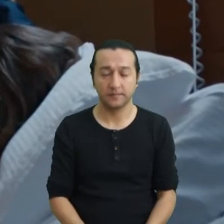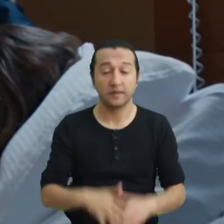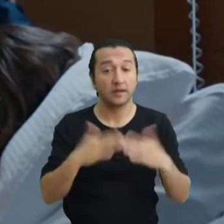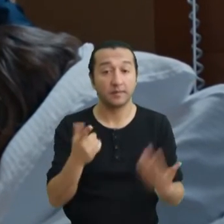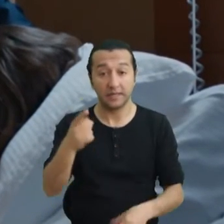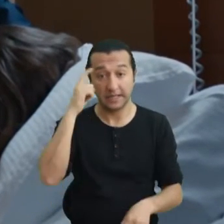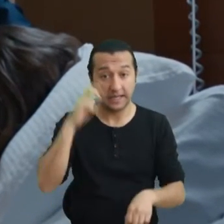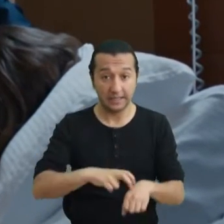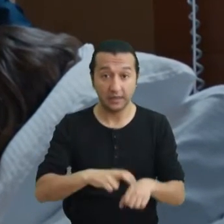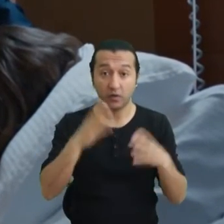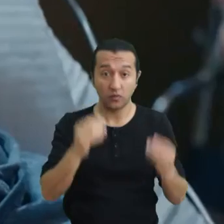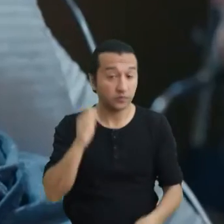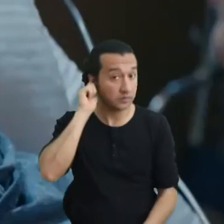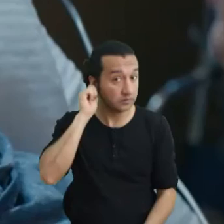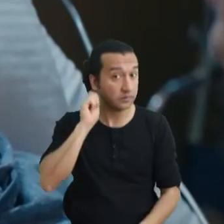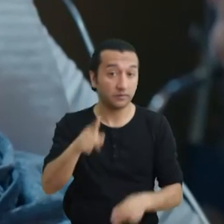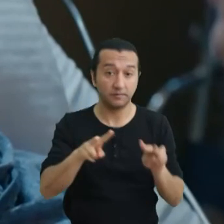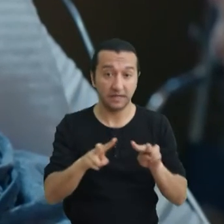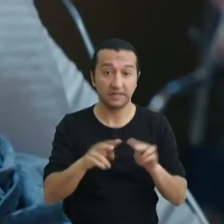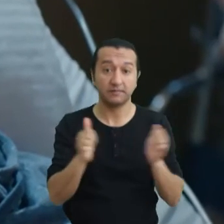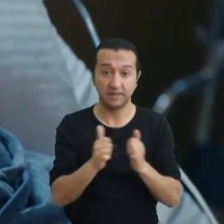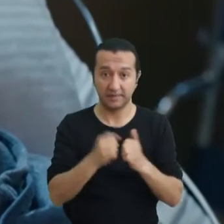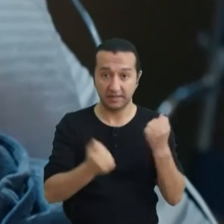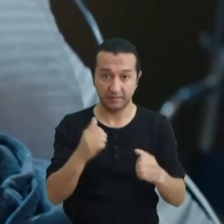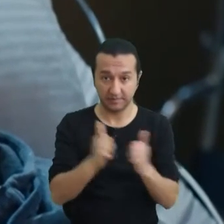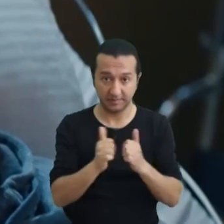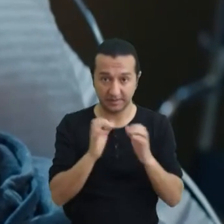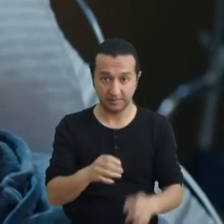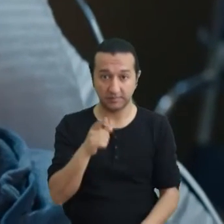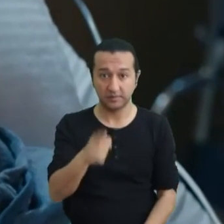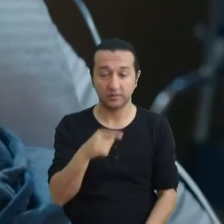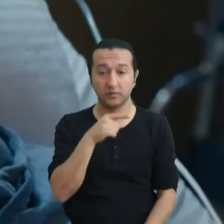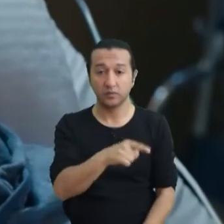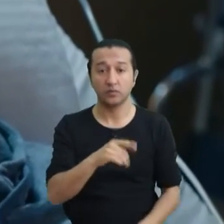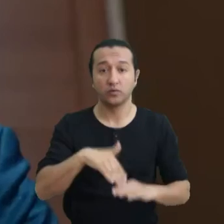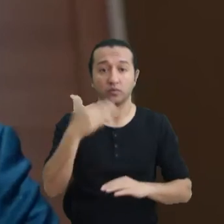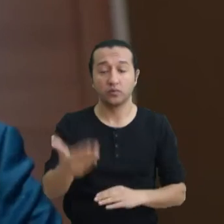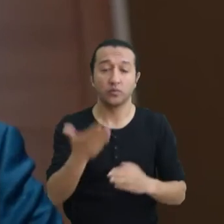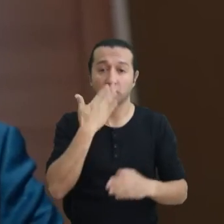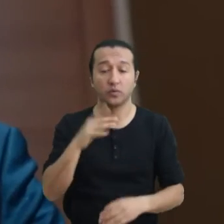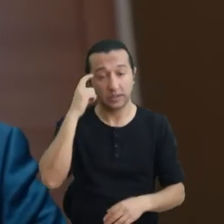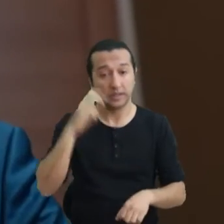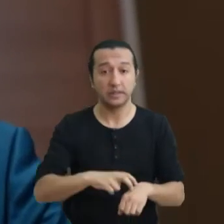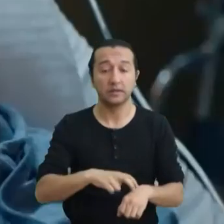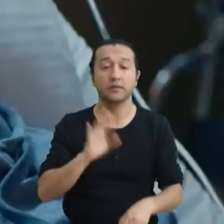Ama hatırladığın kadarıyla Martin de seninle birlikteydi arabada, değil mi? Evet. Ama ondan sonrası yok.